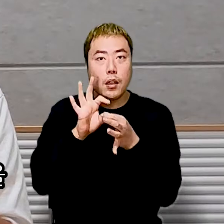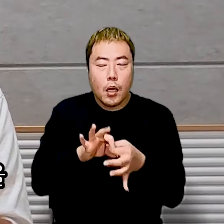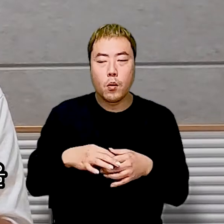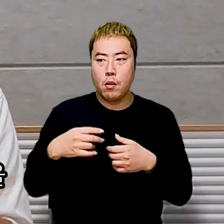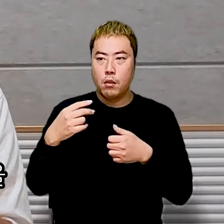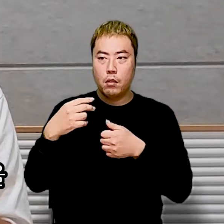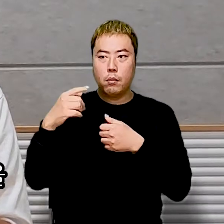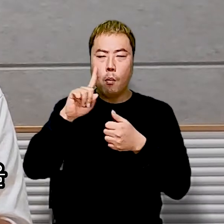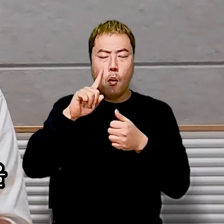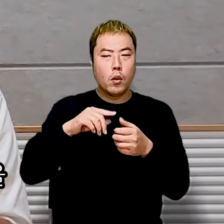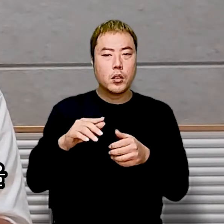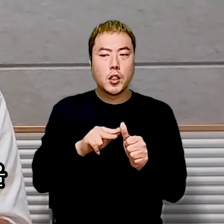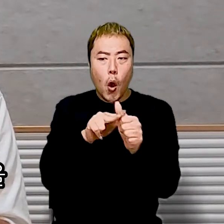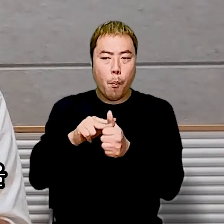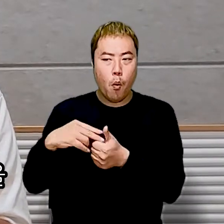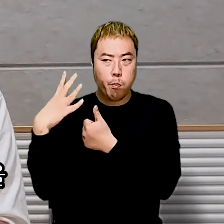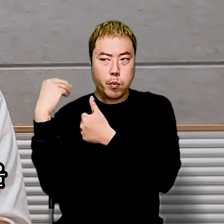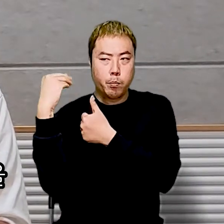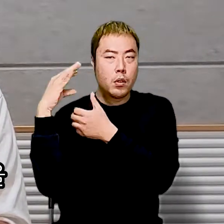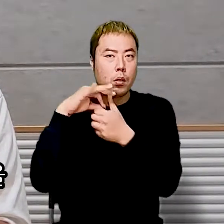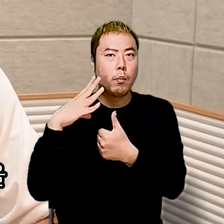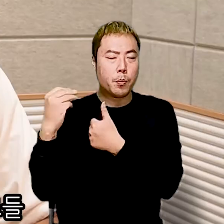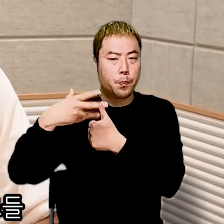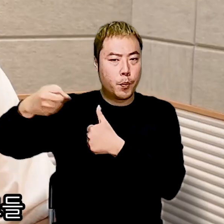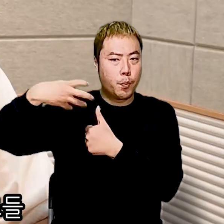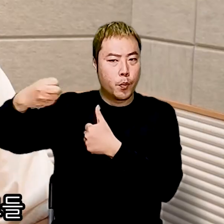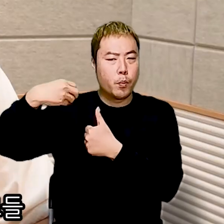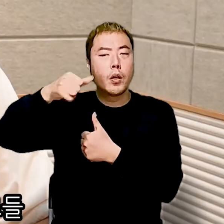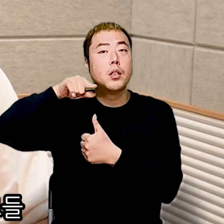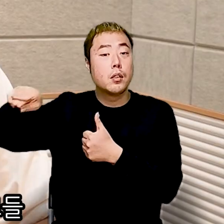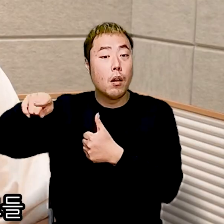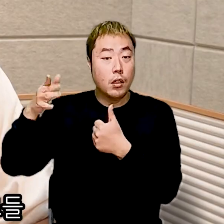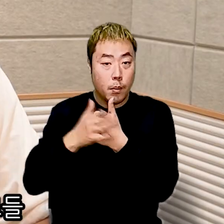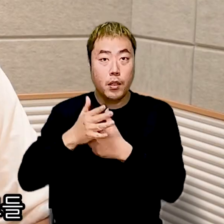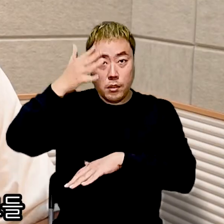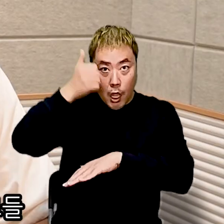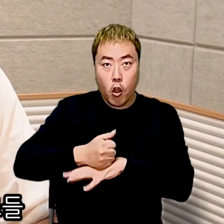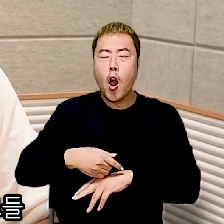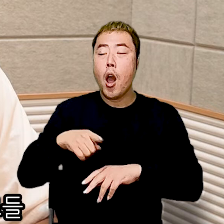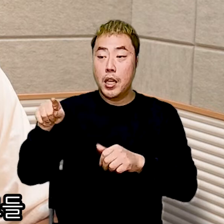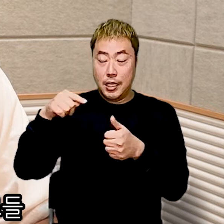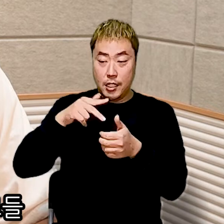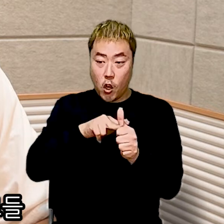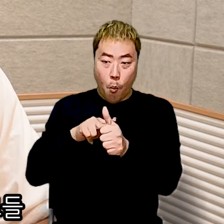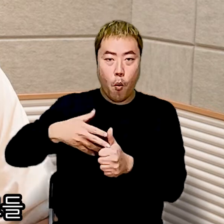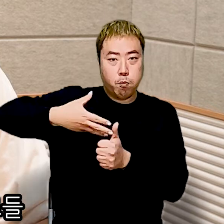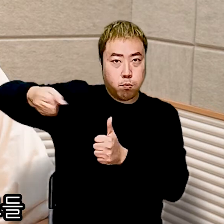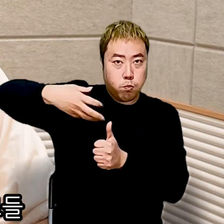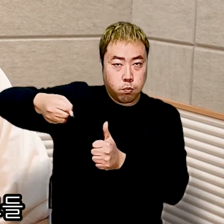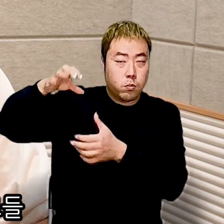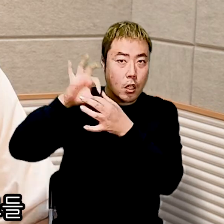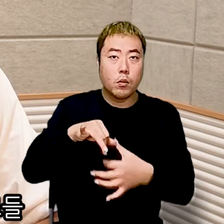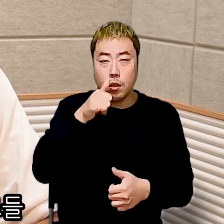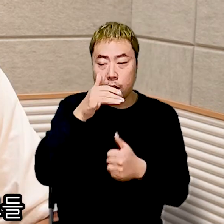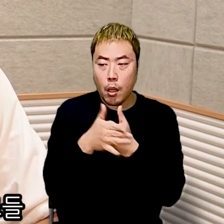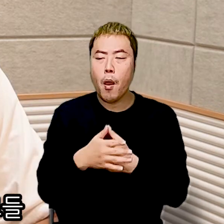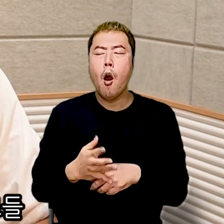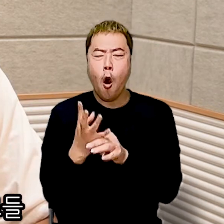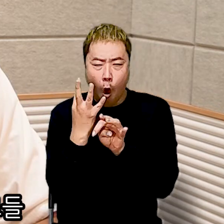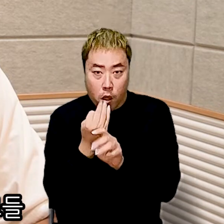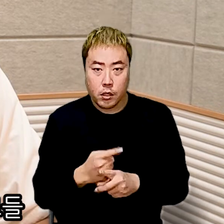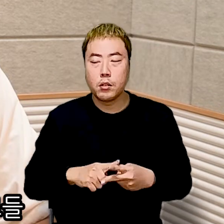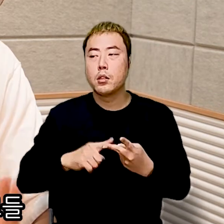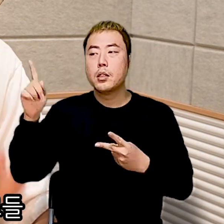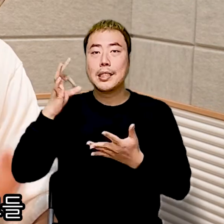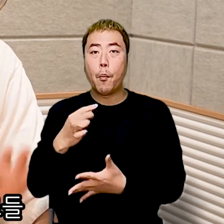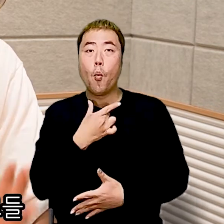하는 것의 성질을 다시 한번 이제 묻는 거죠. 언제든지 감시 관리 감독의 도구로서 활용될